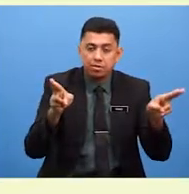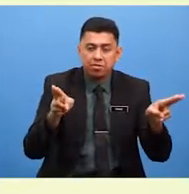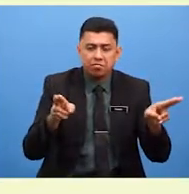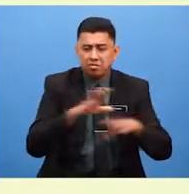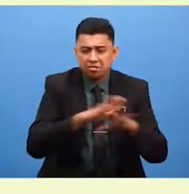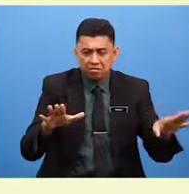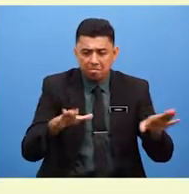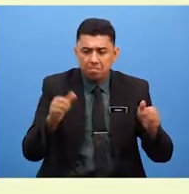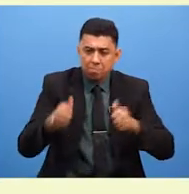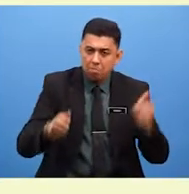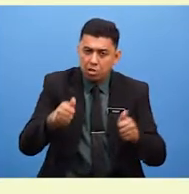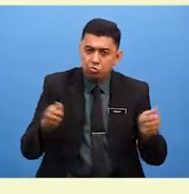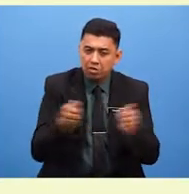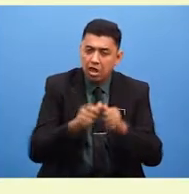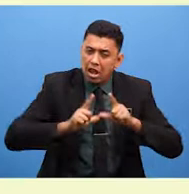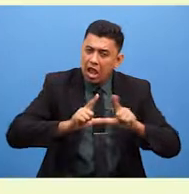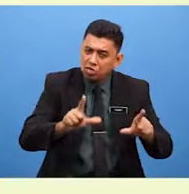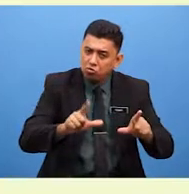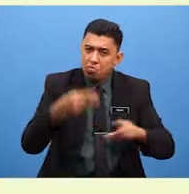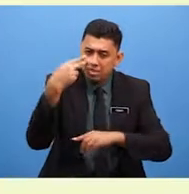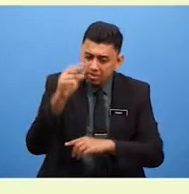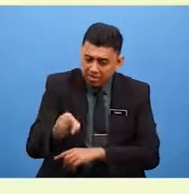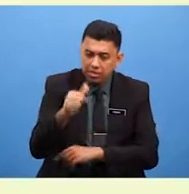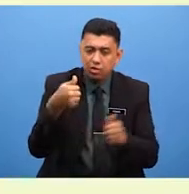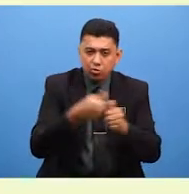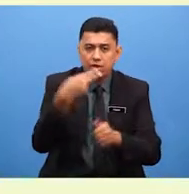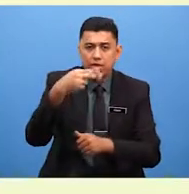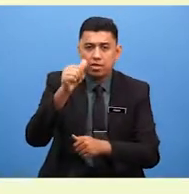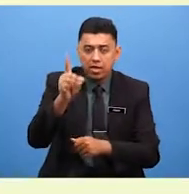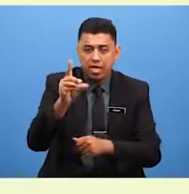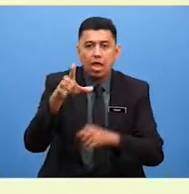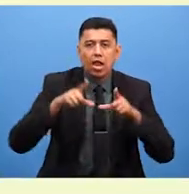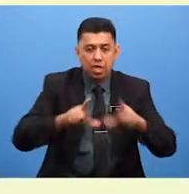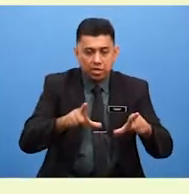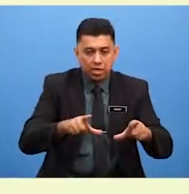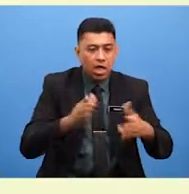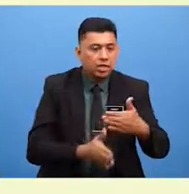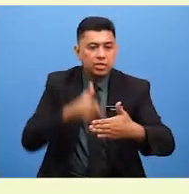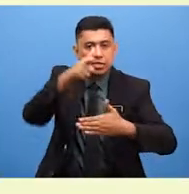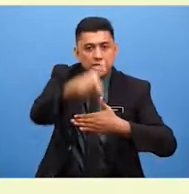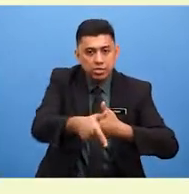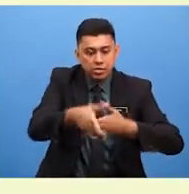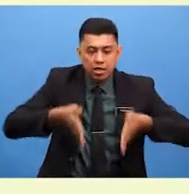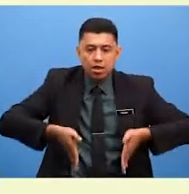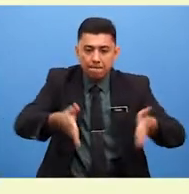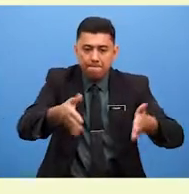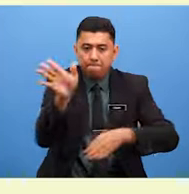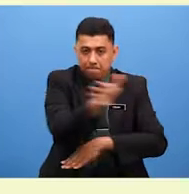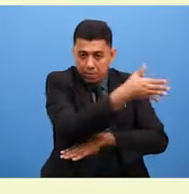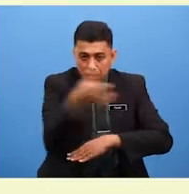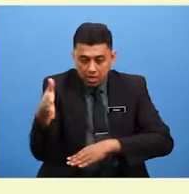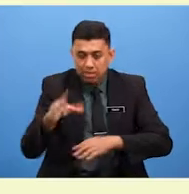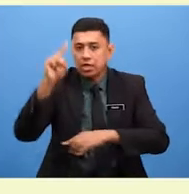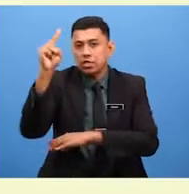laju yang ditetapkan semasa memandu, lintas jalan di kawasan lintasan belang